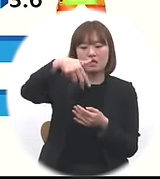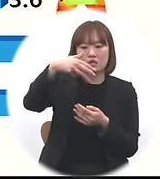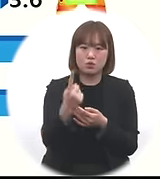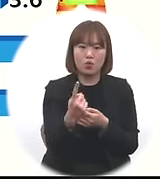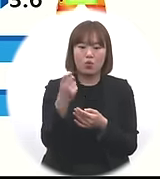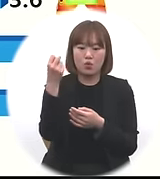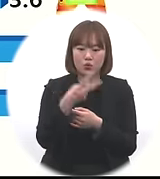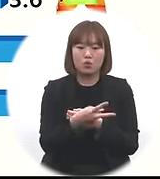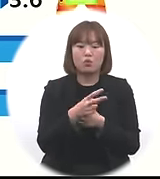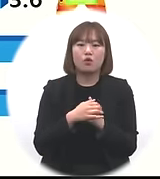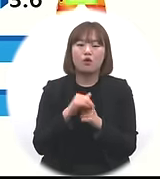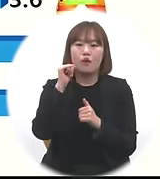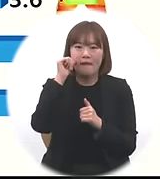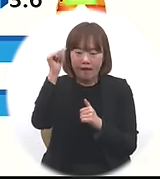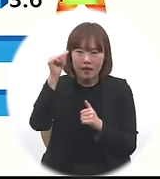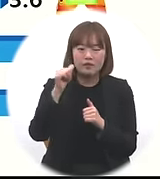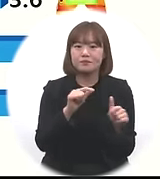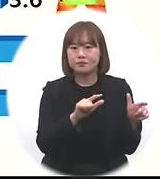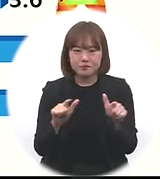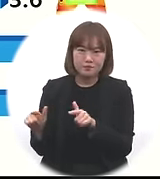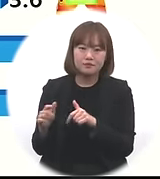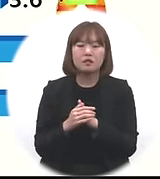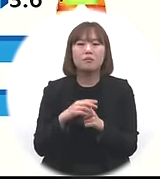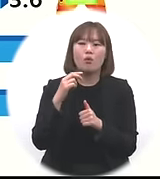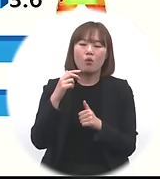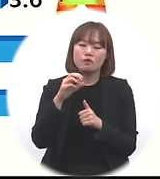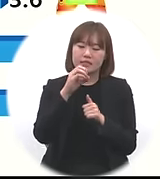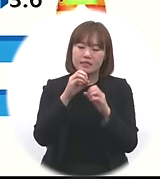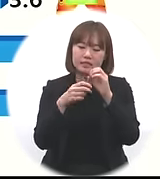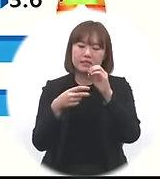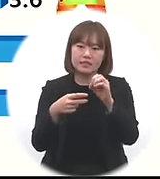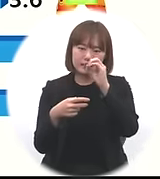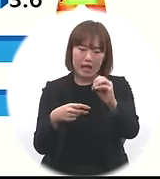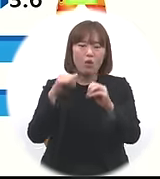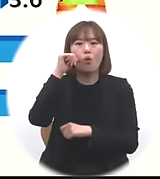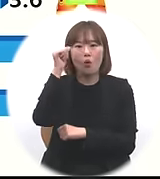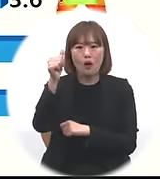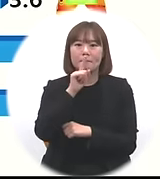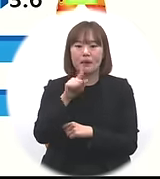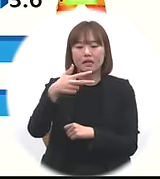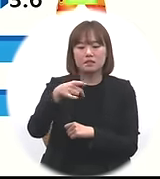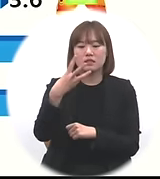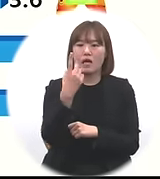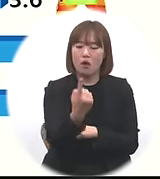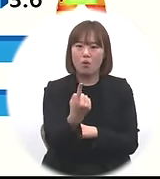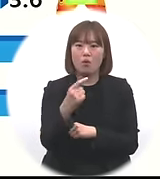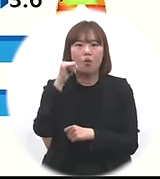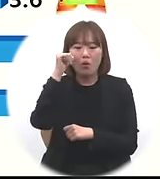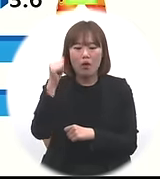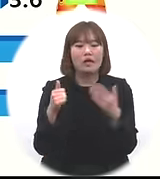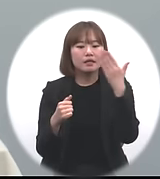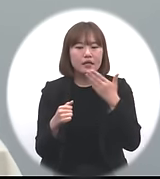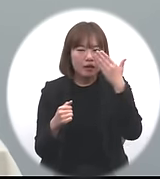있고요. 콜라, 파워에이드, 환타, 다이어트 콜라, 제로 콜라죠. 예. 저 제로도 되게 큰 문제입니다. 제로는